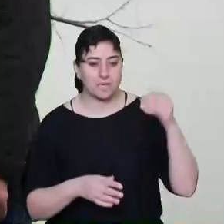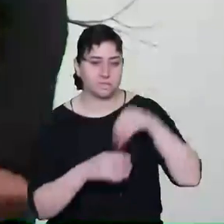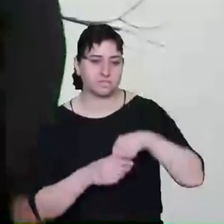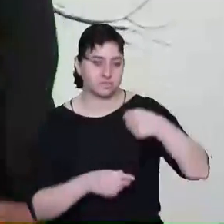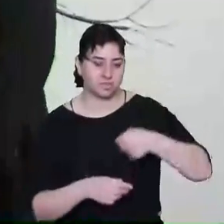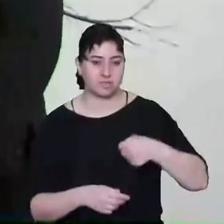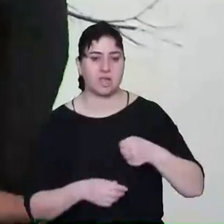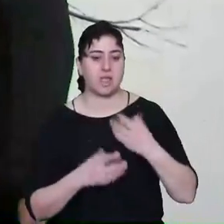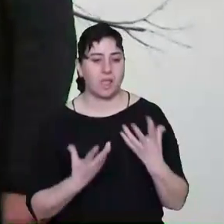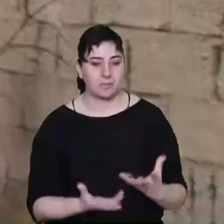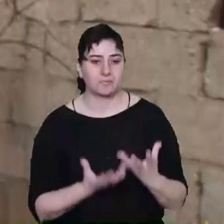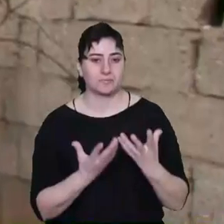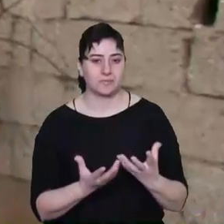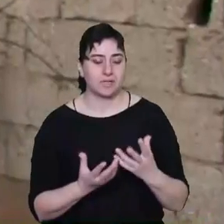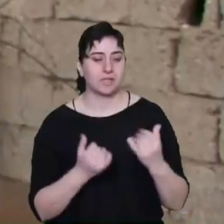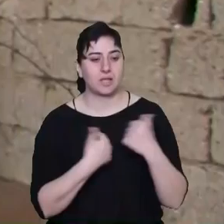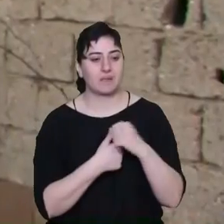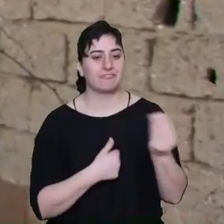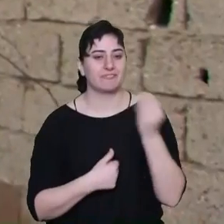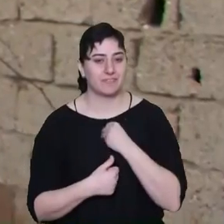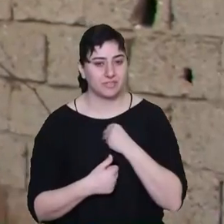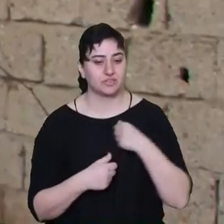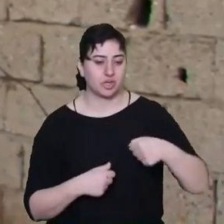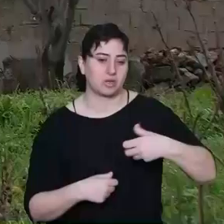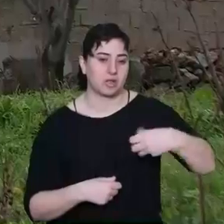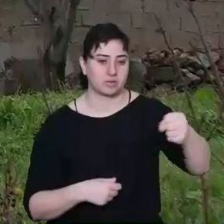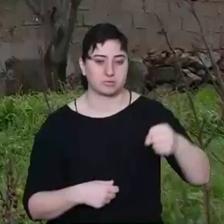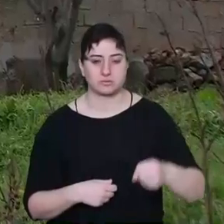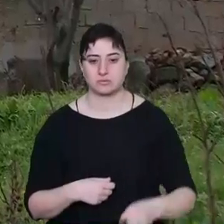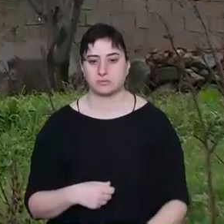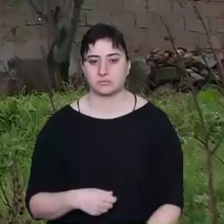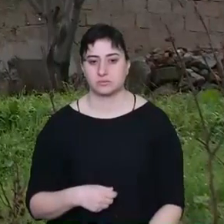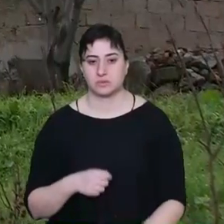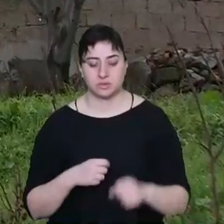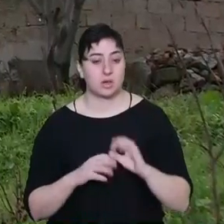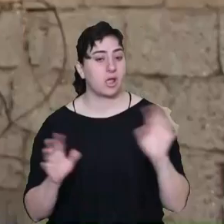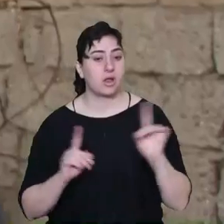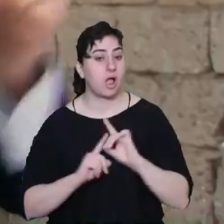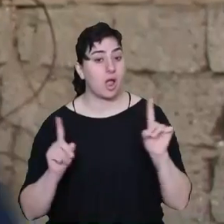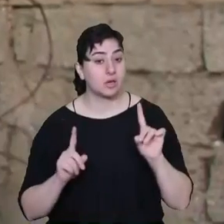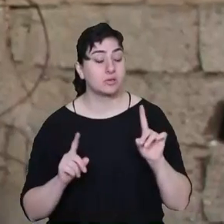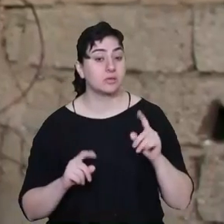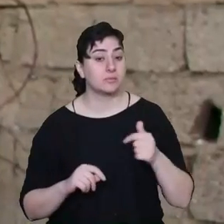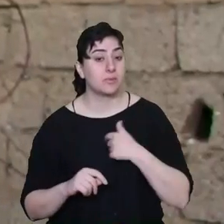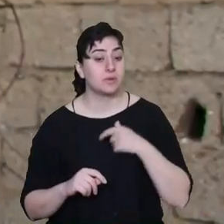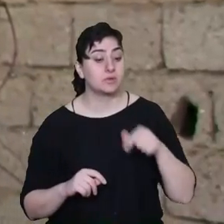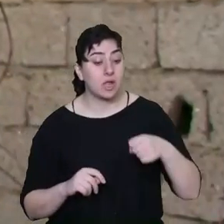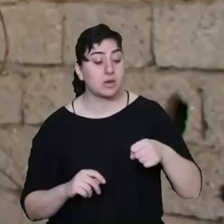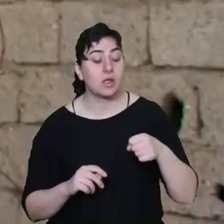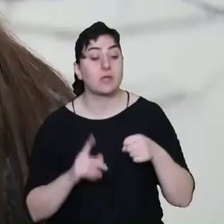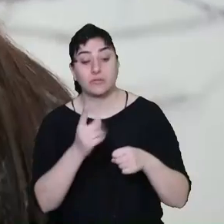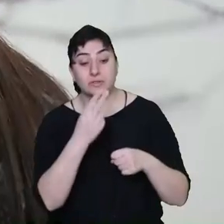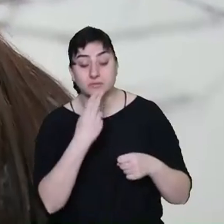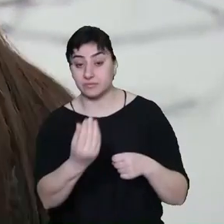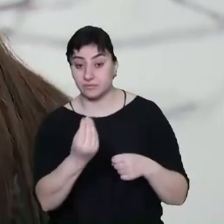içinde. Hepsi burada. Karımı verin, çantayı alın. Çantaya at. Hayır, hayır. Beni öldürmeden bu çantayı